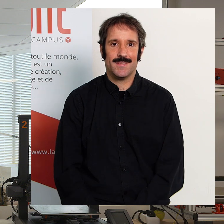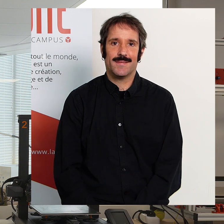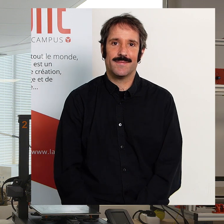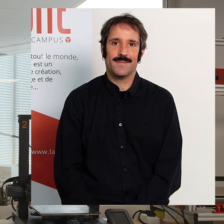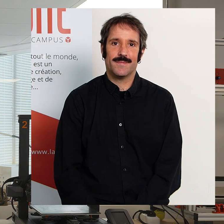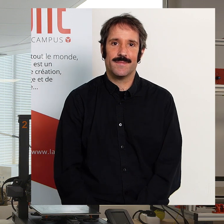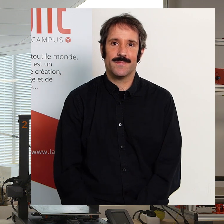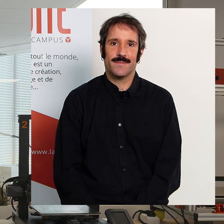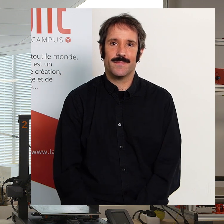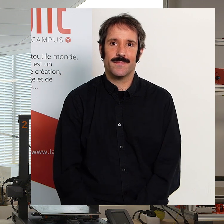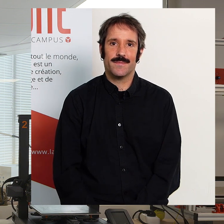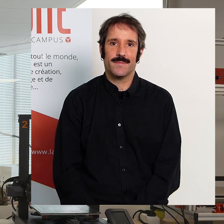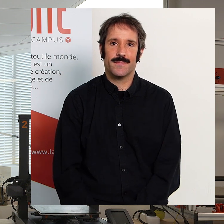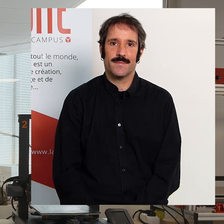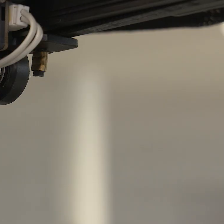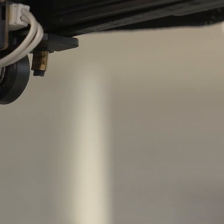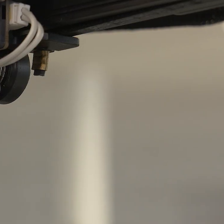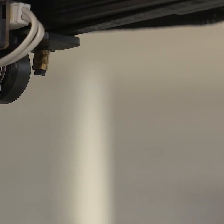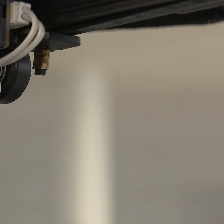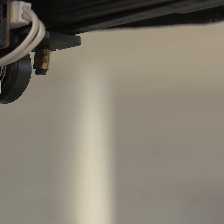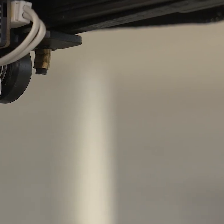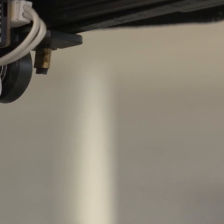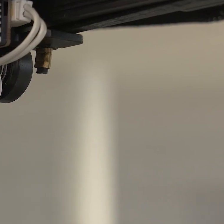à la couleur du fil que vous installez.